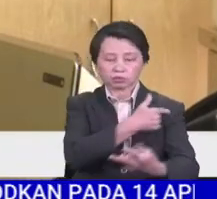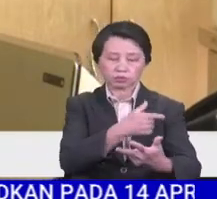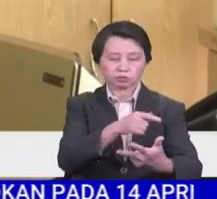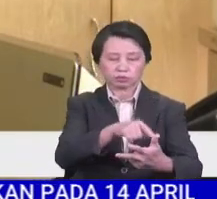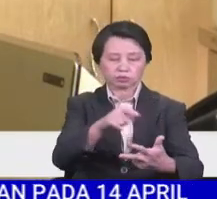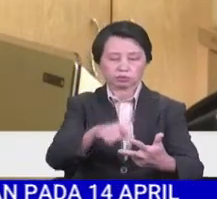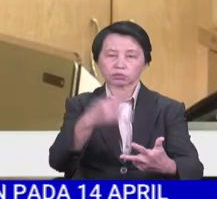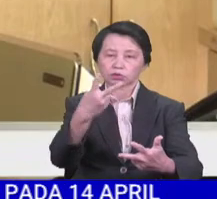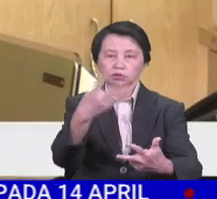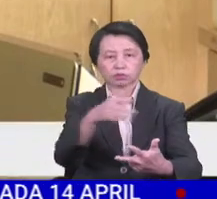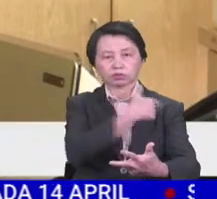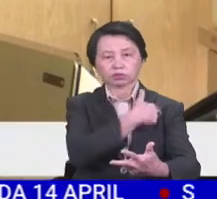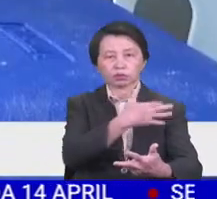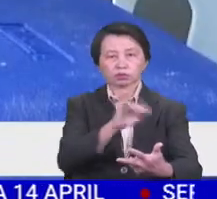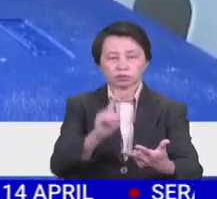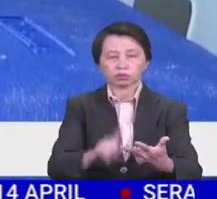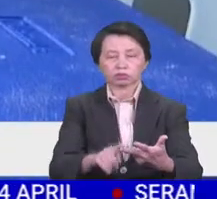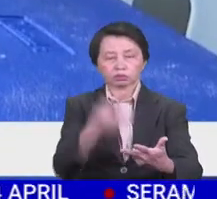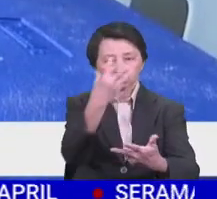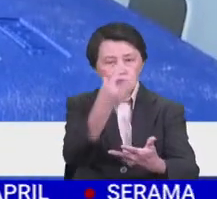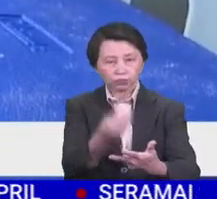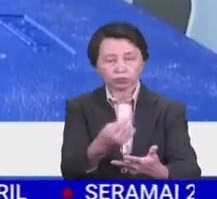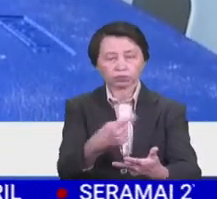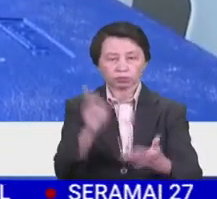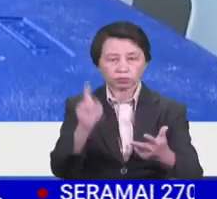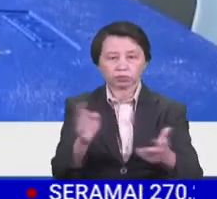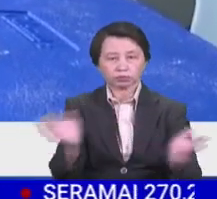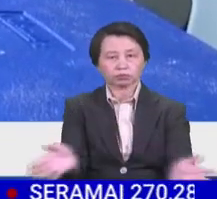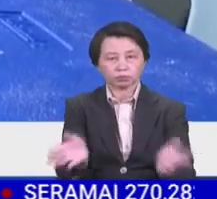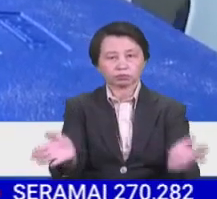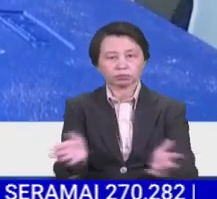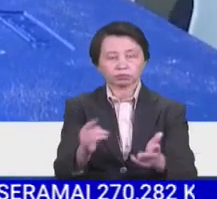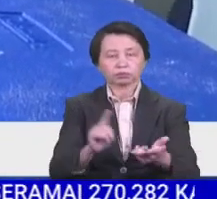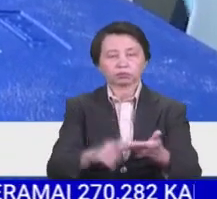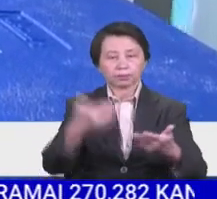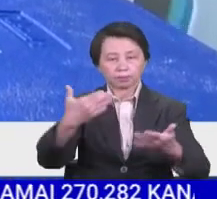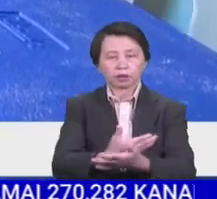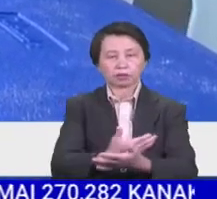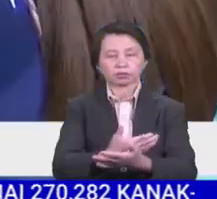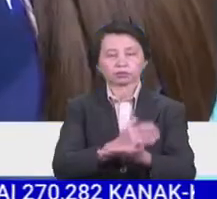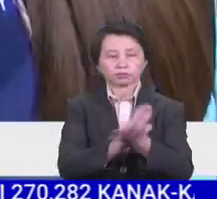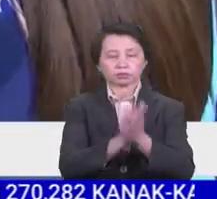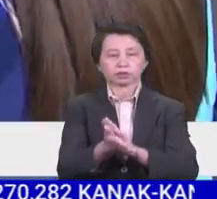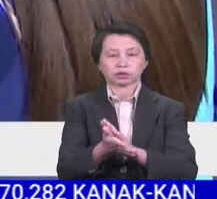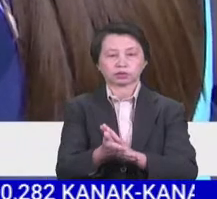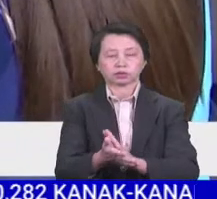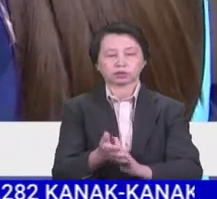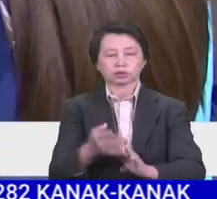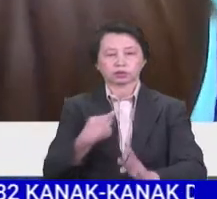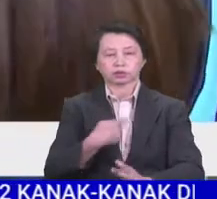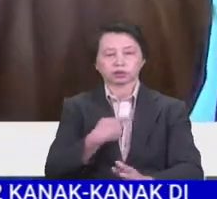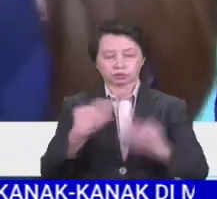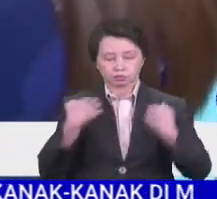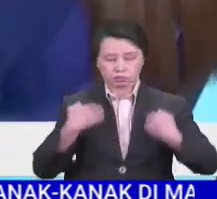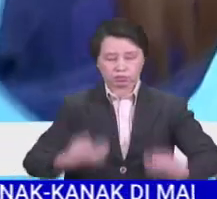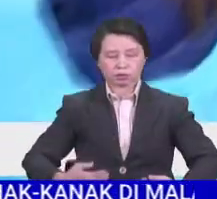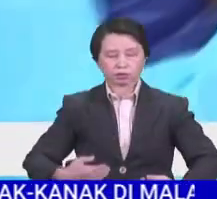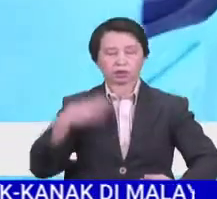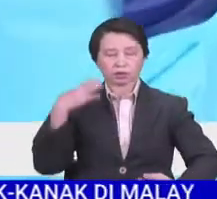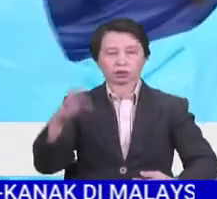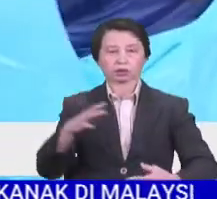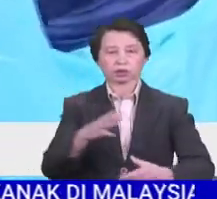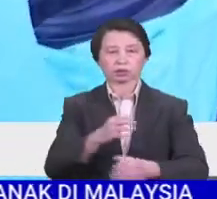kemungkinan dah menurun kita perlu rangsangan injection yang baru supaya badan kita akan dapat